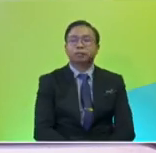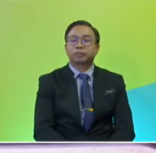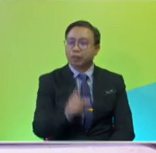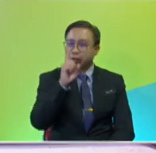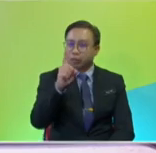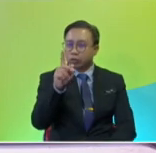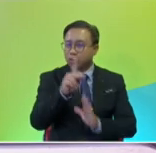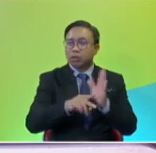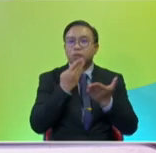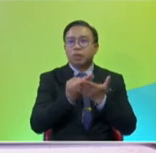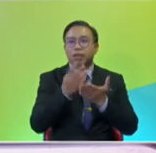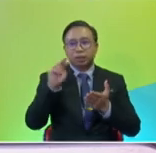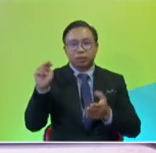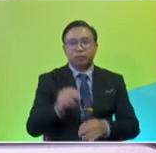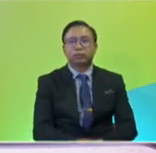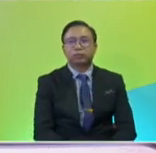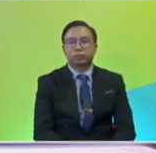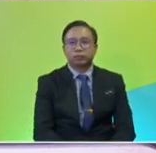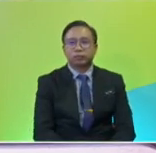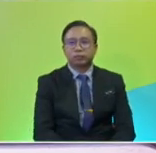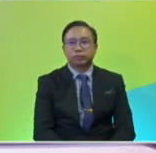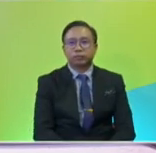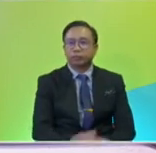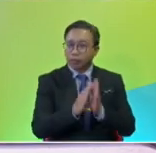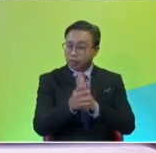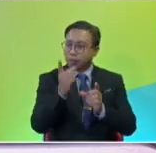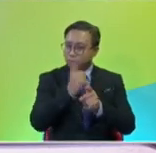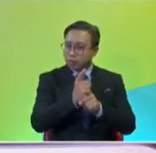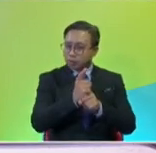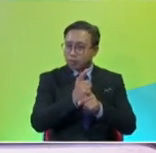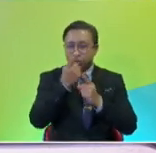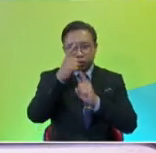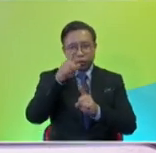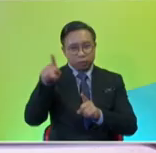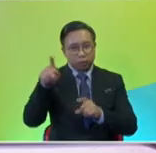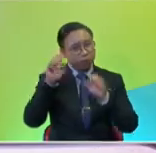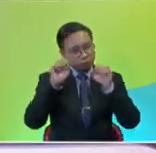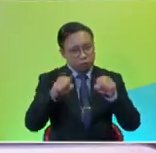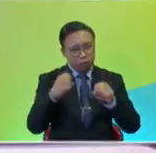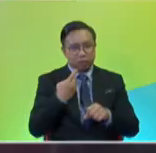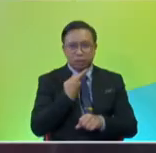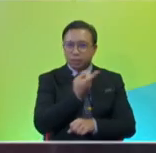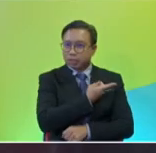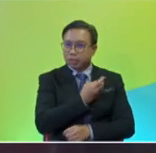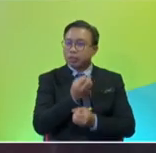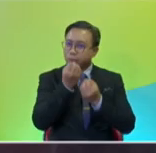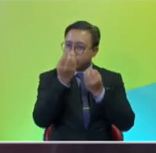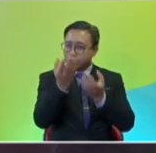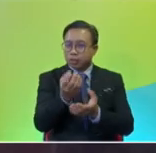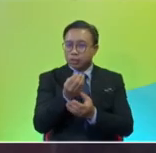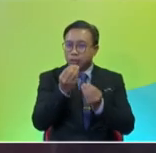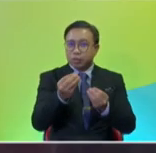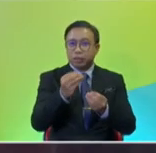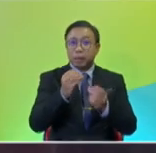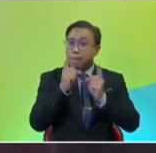sesuatu kebaikan. Jadi betullah jawapan dia. Boleh tak kita memberi bintang kepada